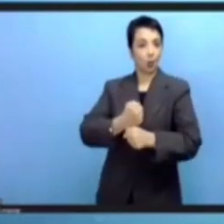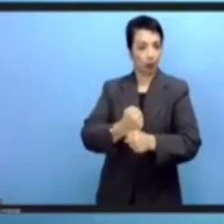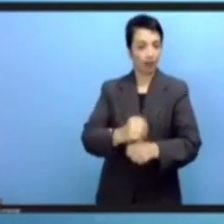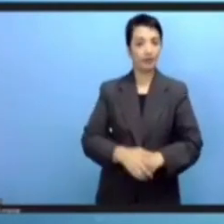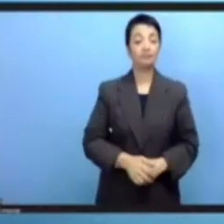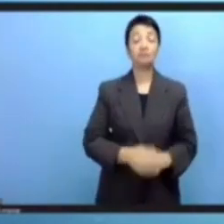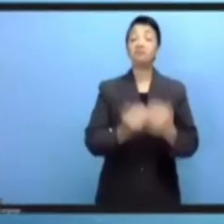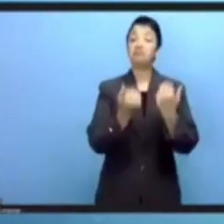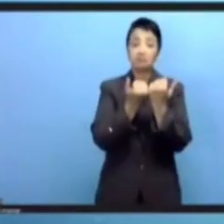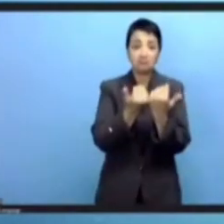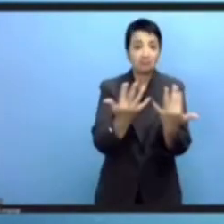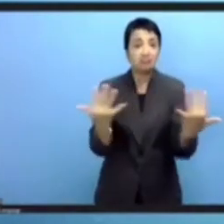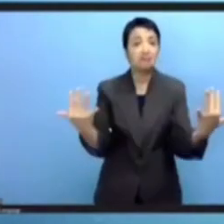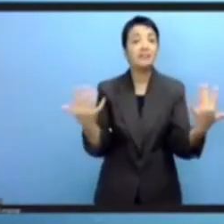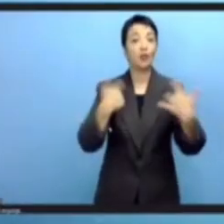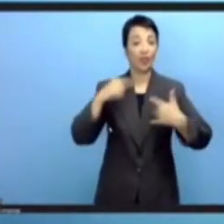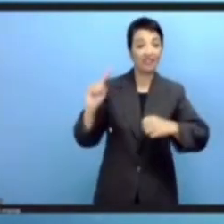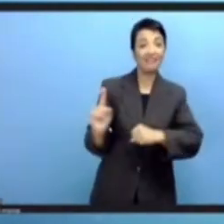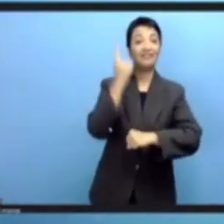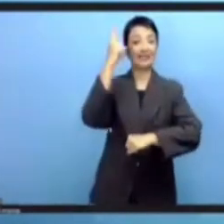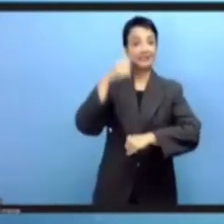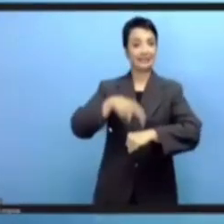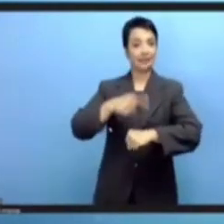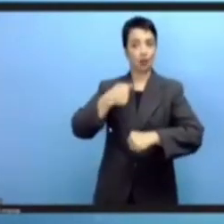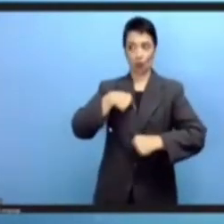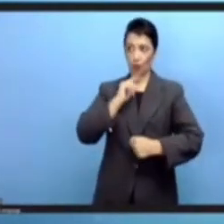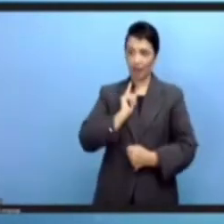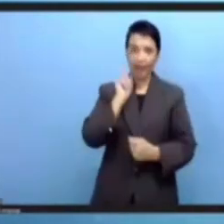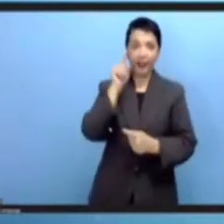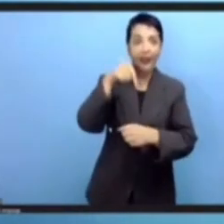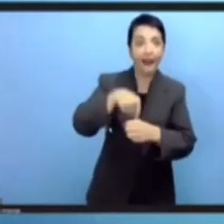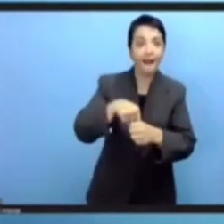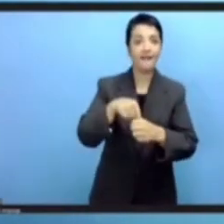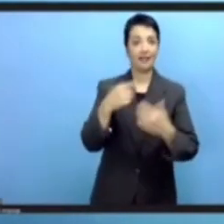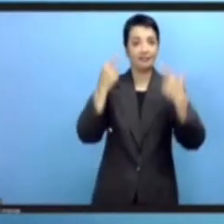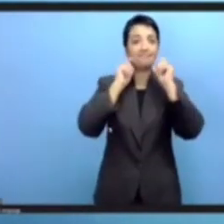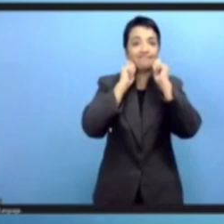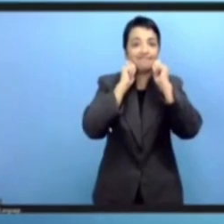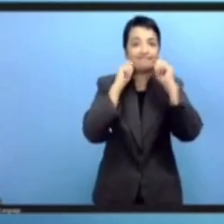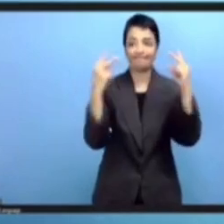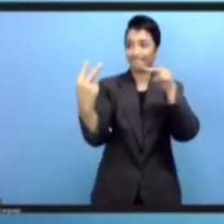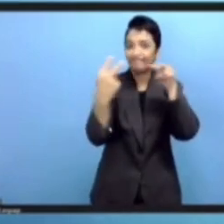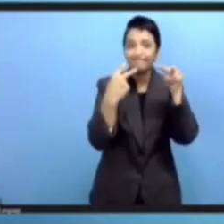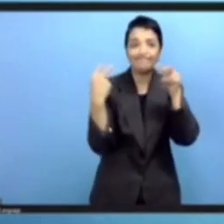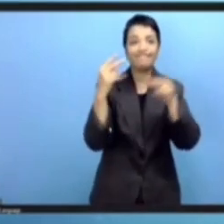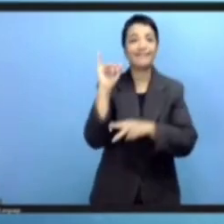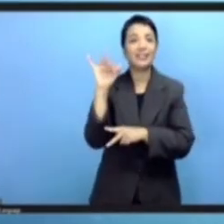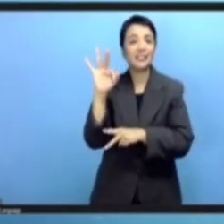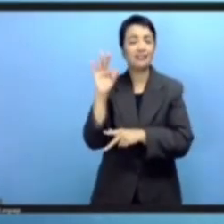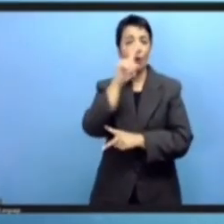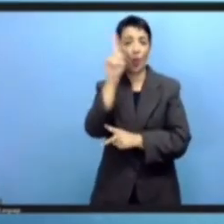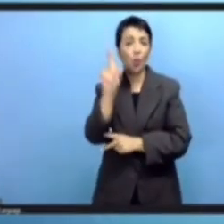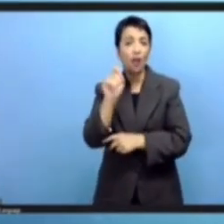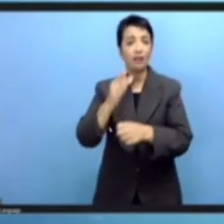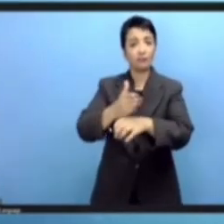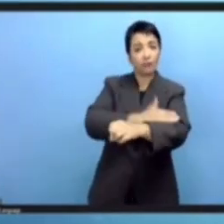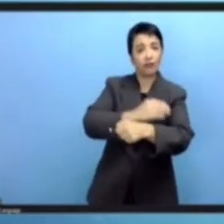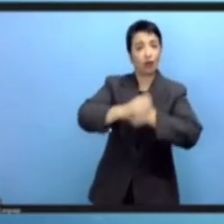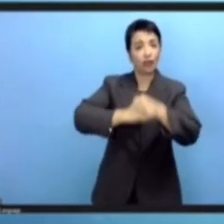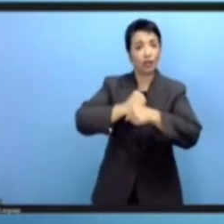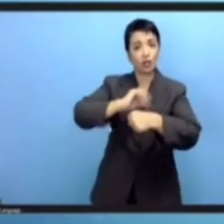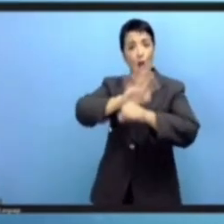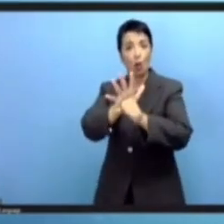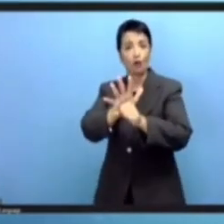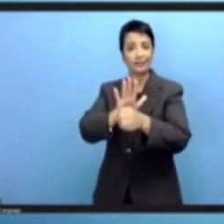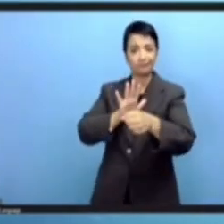pour beaucoup d'entre nous, il s'agit de la toute première édition du forum FGI à laquelle nous assistons après